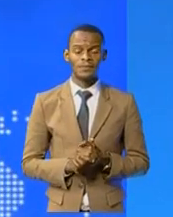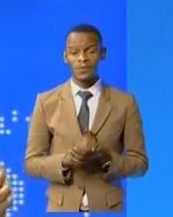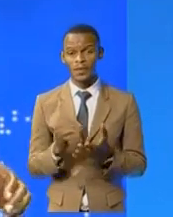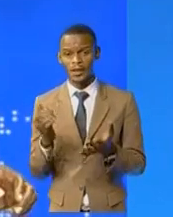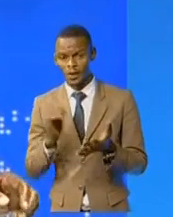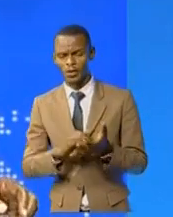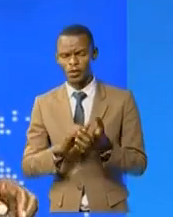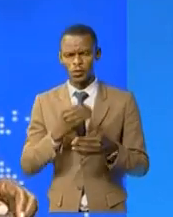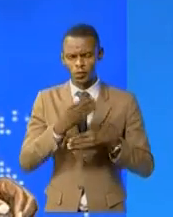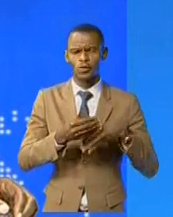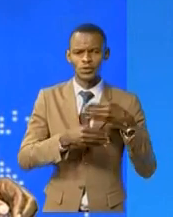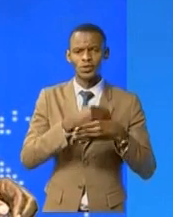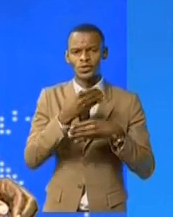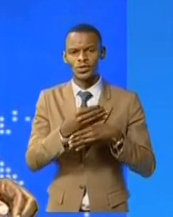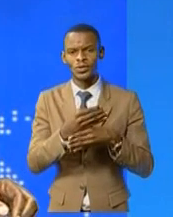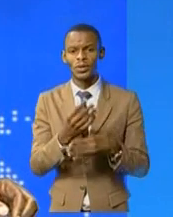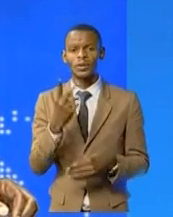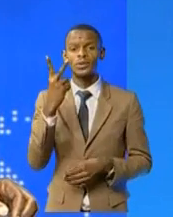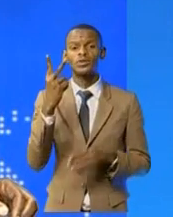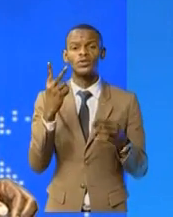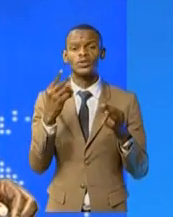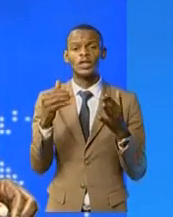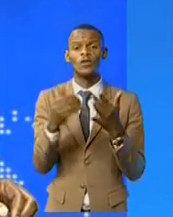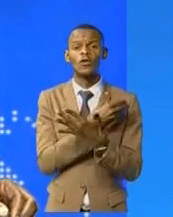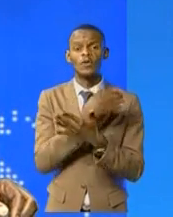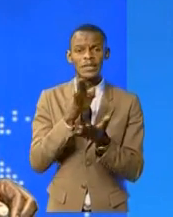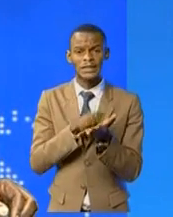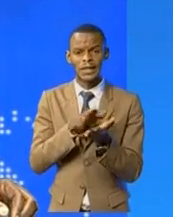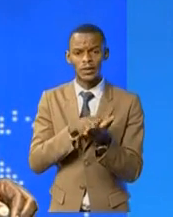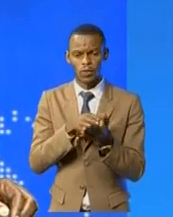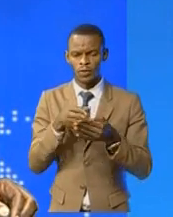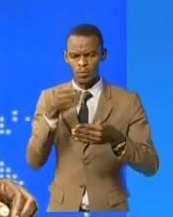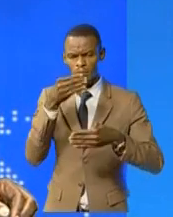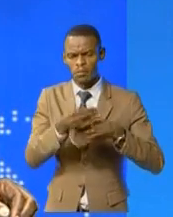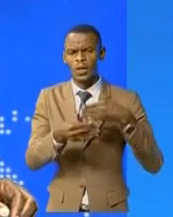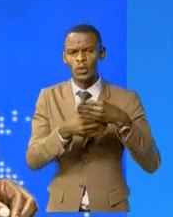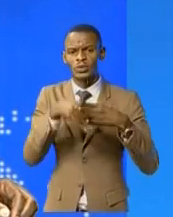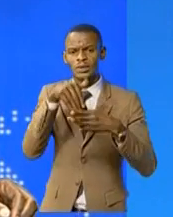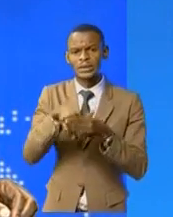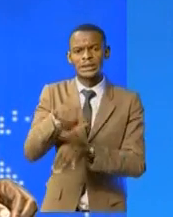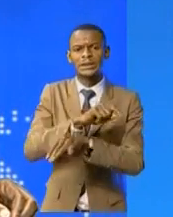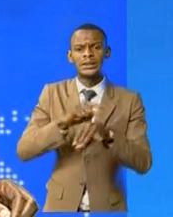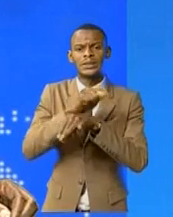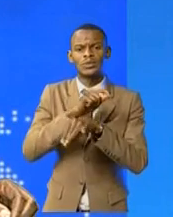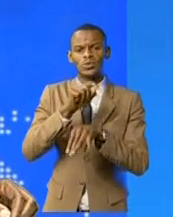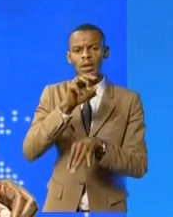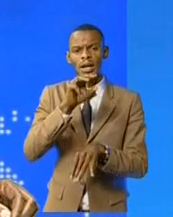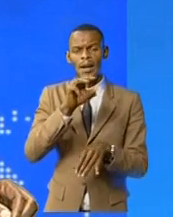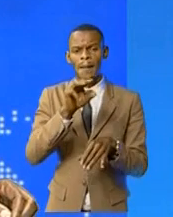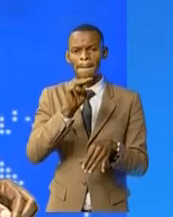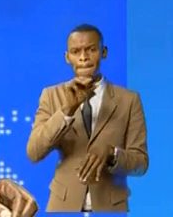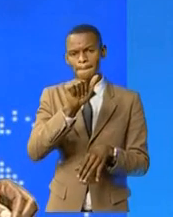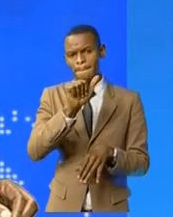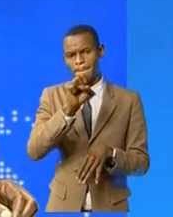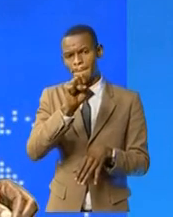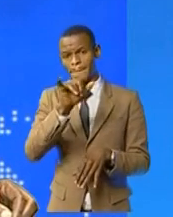des infrastructures, des nouvelles écoles seront construites à Paikongila dans le territoire de Massimanimba. C'est dans le cadre du projet